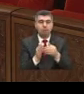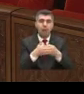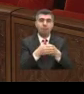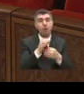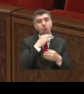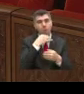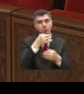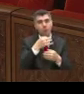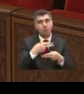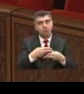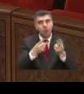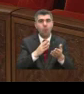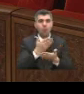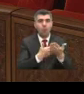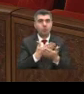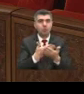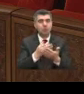ديال المعطيات، ولكن